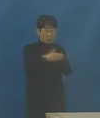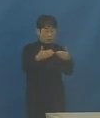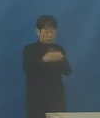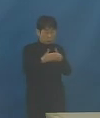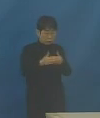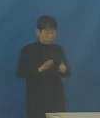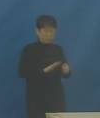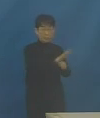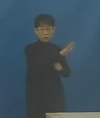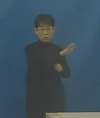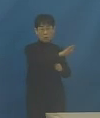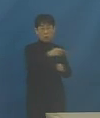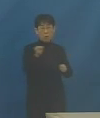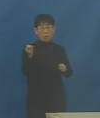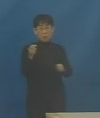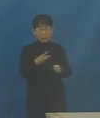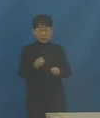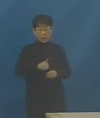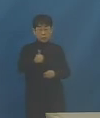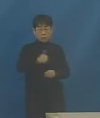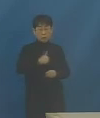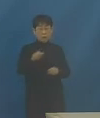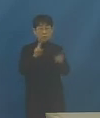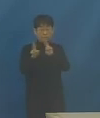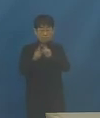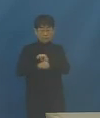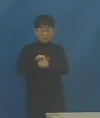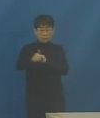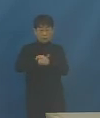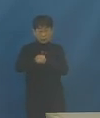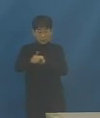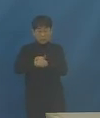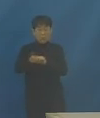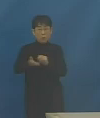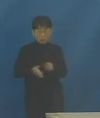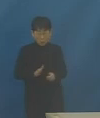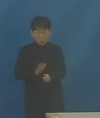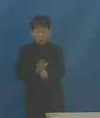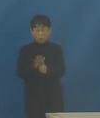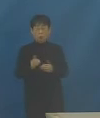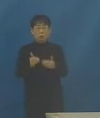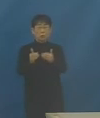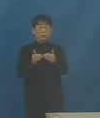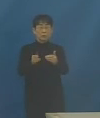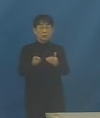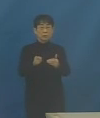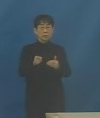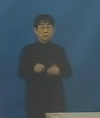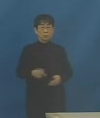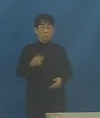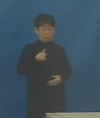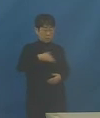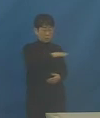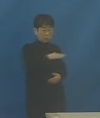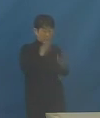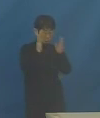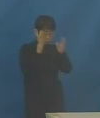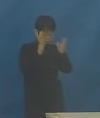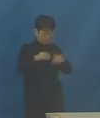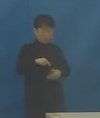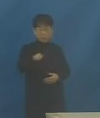通勤利用の促進だとかそうしたことは我々としても精いっぱいやっていきたいとおもい